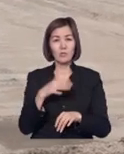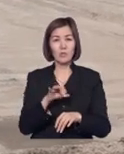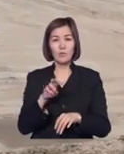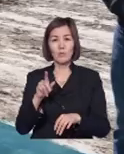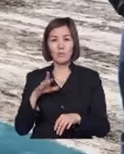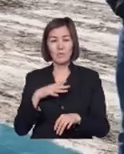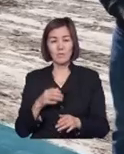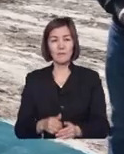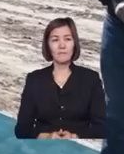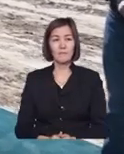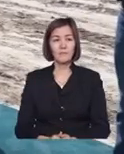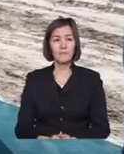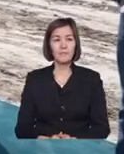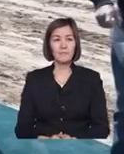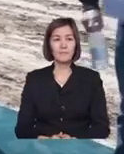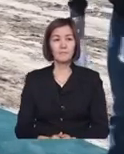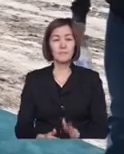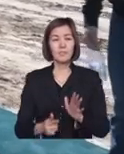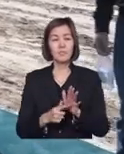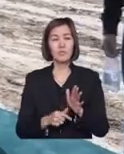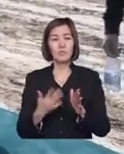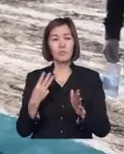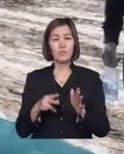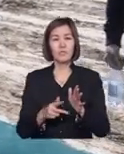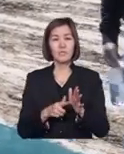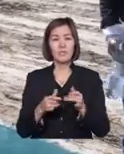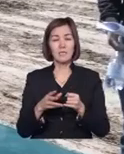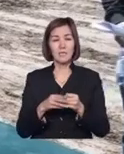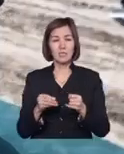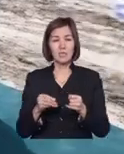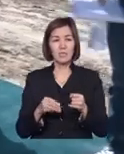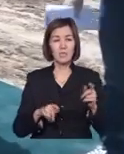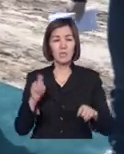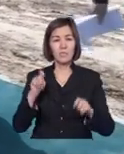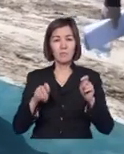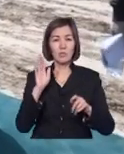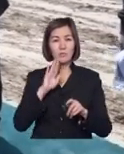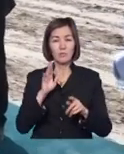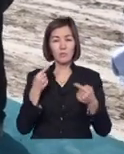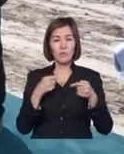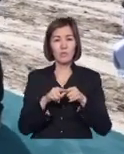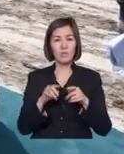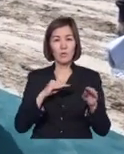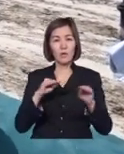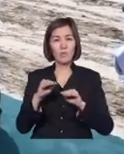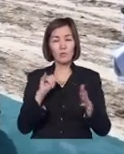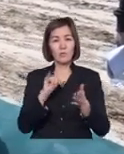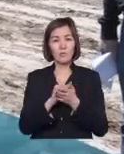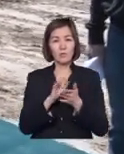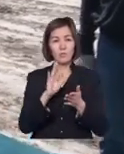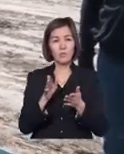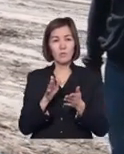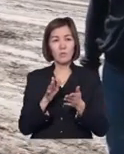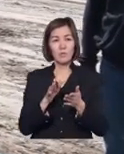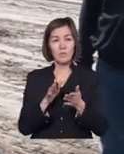миллион теңге. Есебіне қазір 718 гектар болып шаруалар бізде бар. Осылардан уже біз жұмысты бастадық. Сол 13-тің ішінде қазір